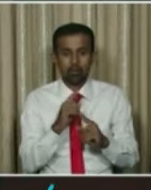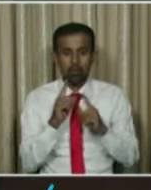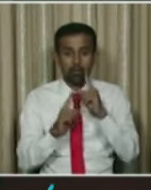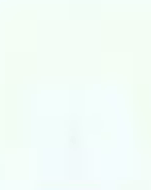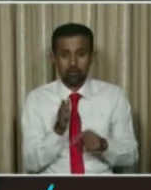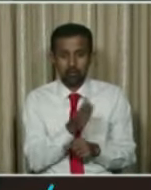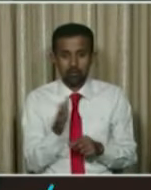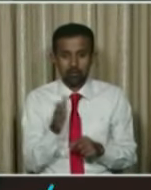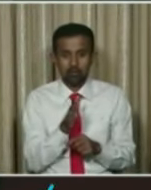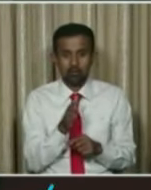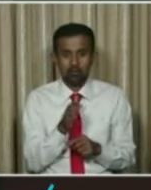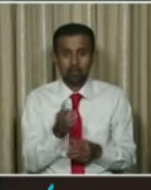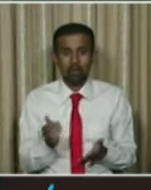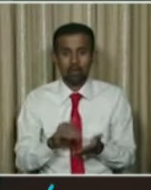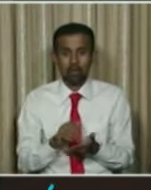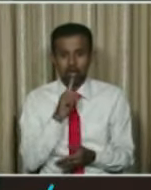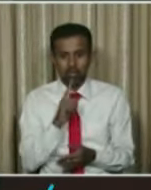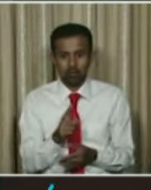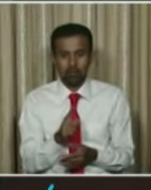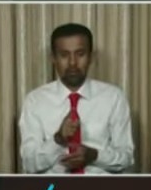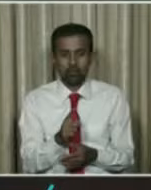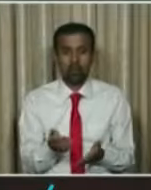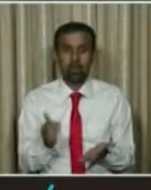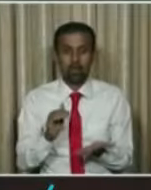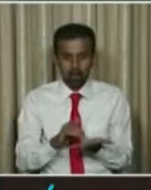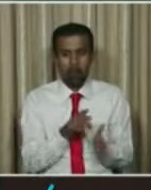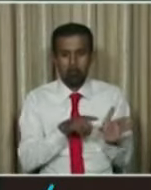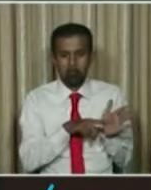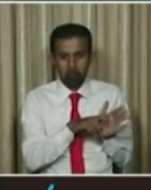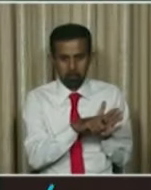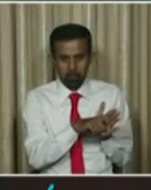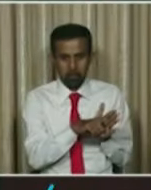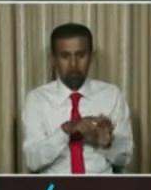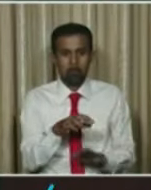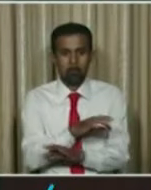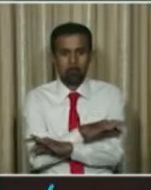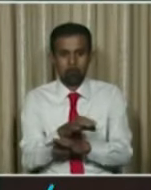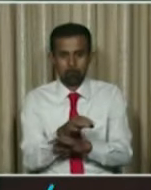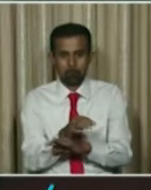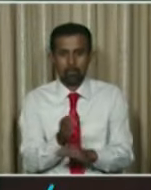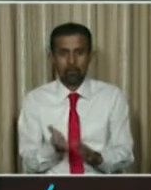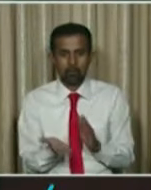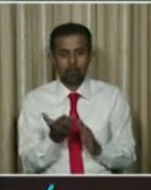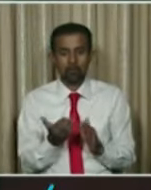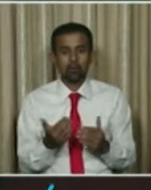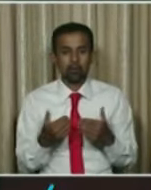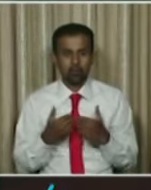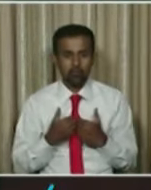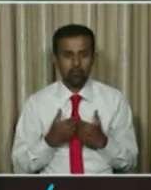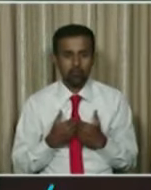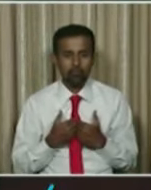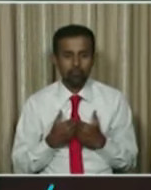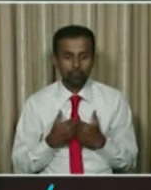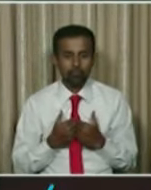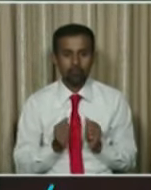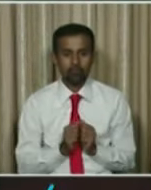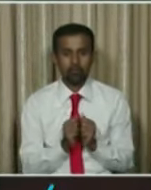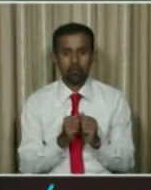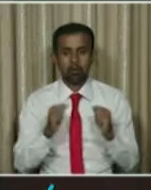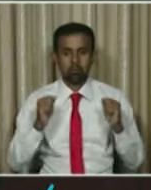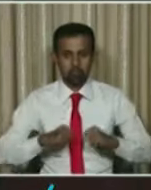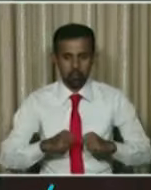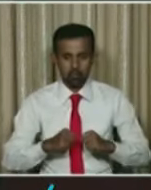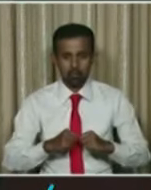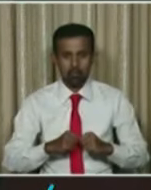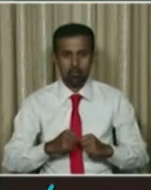කරන අතරෙම ආයි අපි කියනවා නම් නැවත වතාවක් යන්න කියලා පැරණි ක්‍රමවලට යන්න ගිහිල්ලා අපිට මේ කටයුත්ත අඩාල කරගන්න